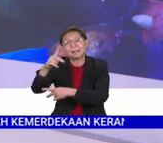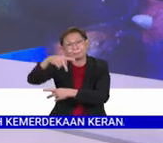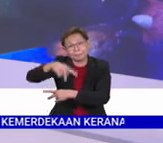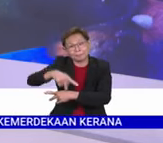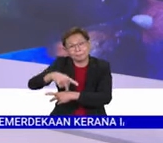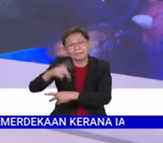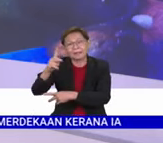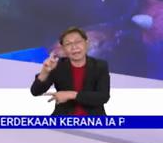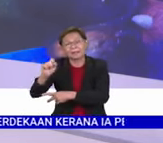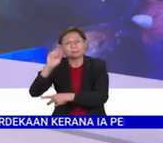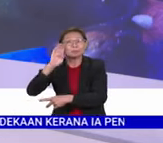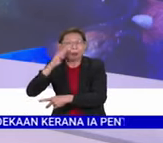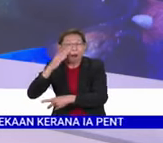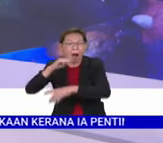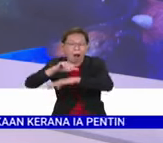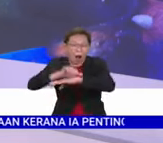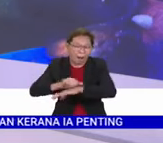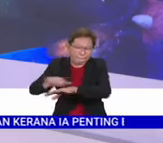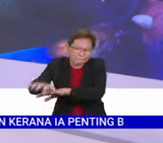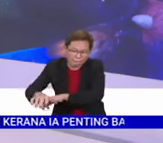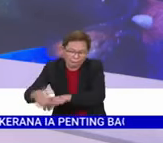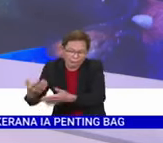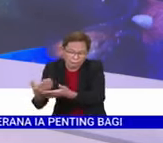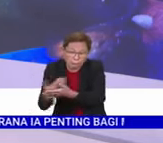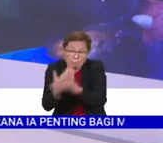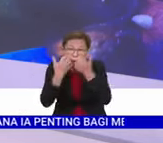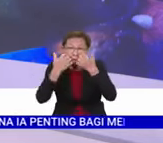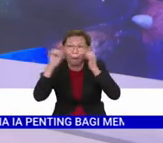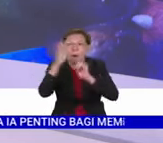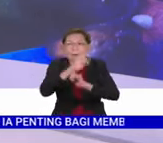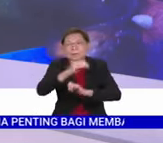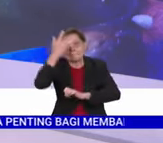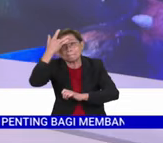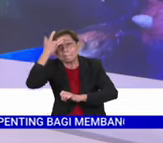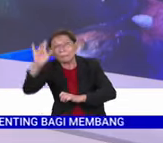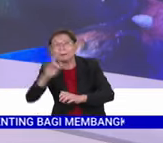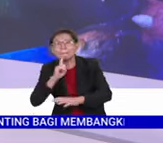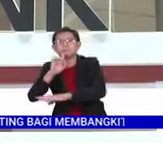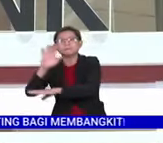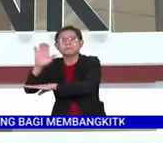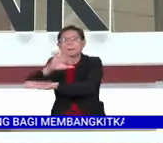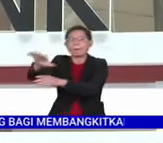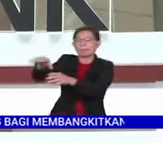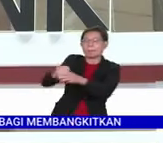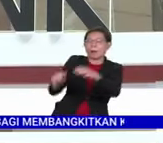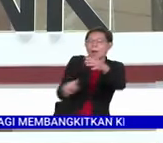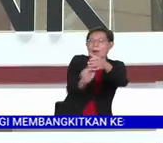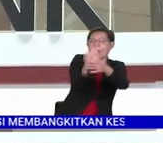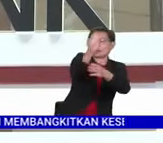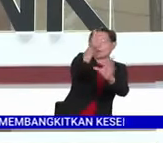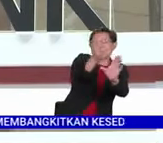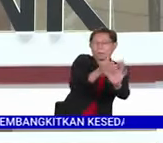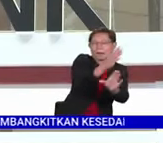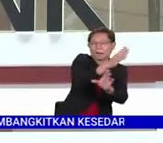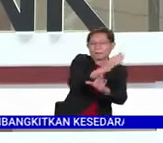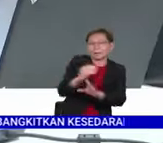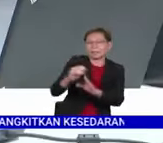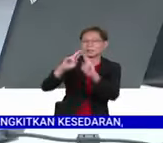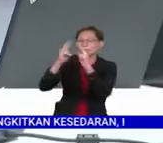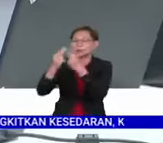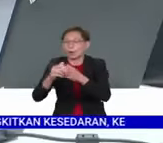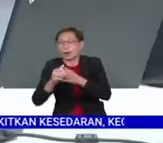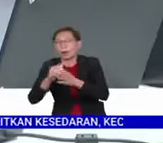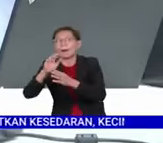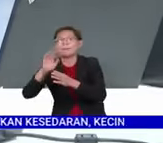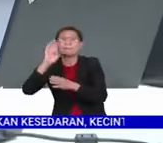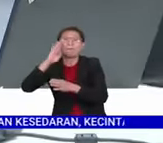Putra menerusi amalan pertanian moden dan pintar. Perjanjian melibatkan Agrobank dan unit peneraju agenda